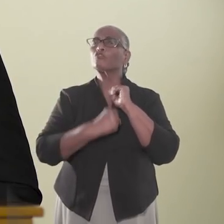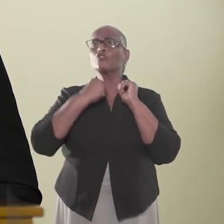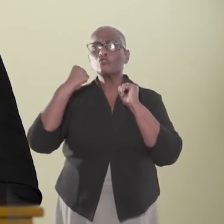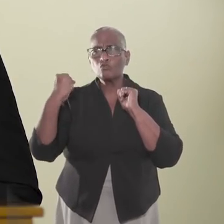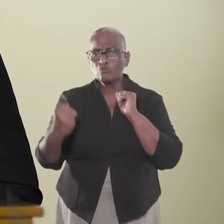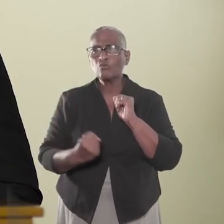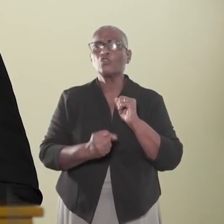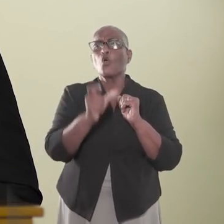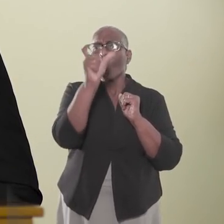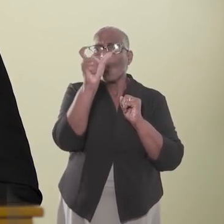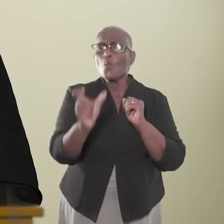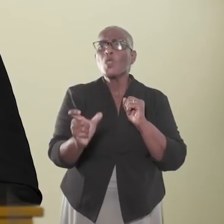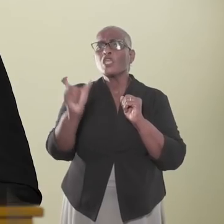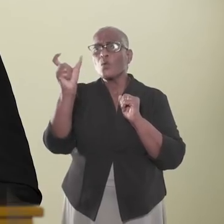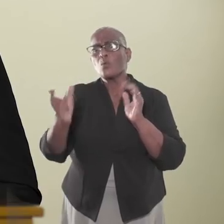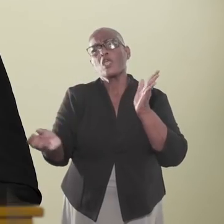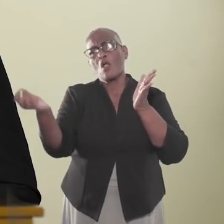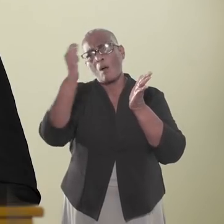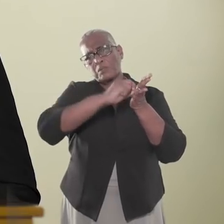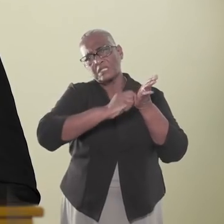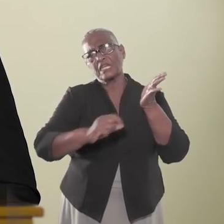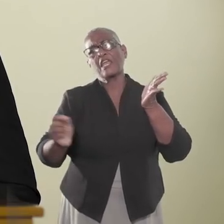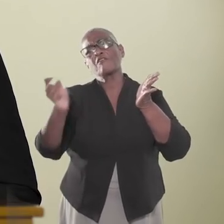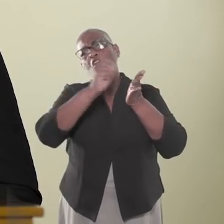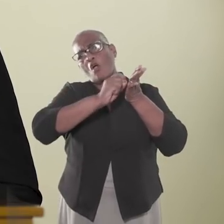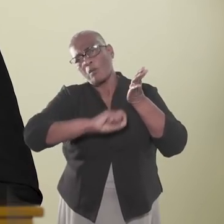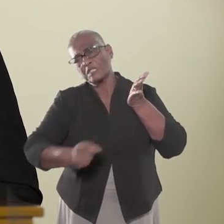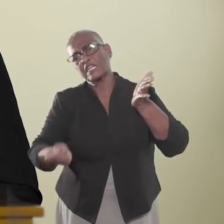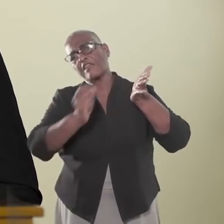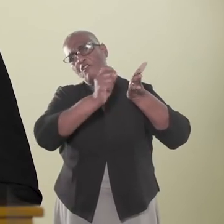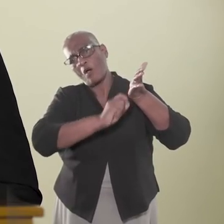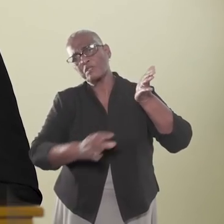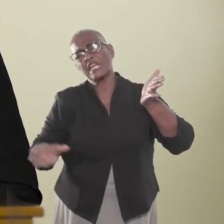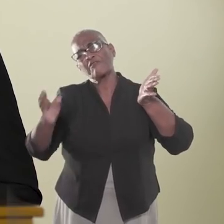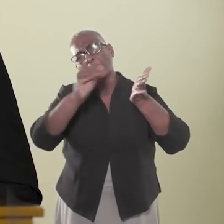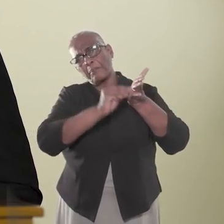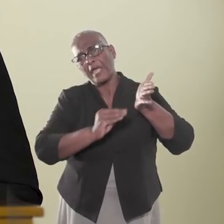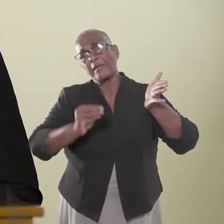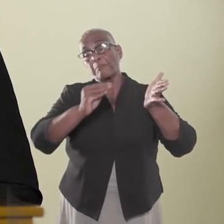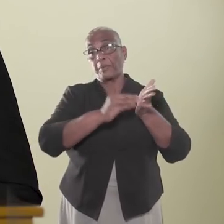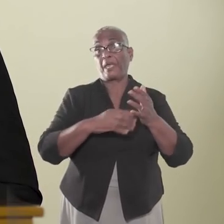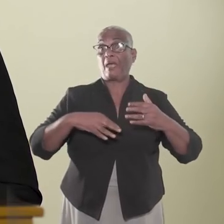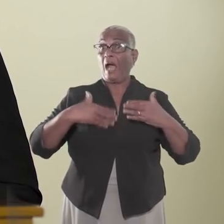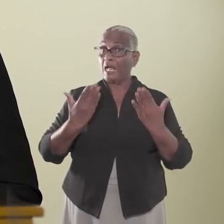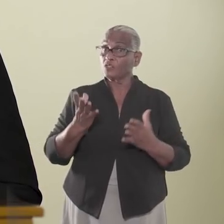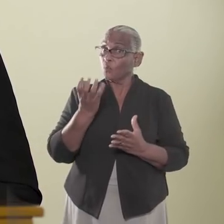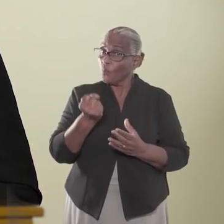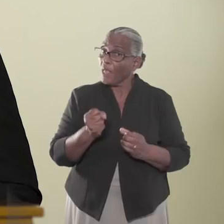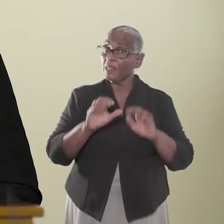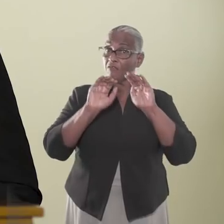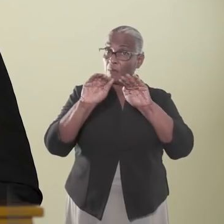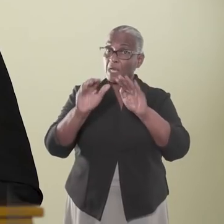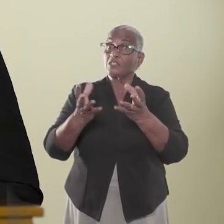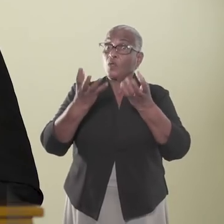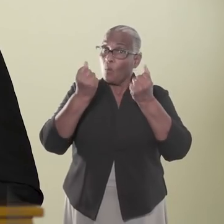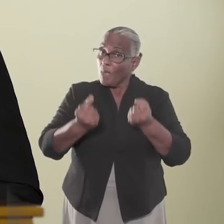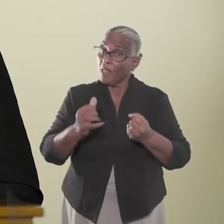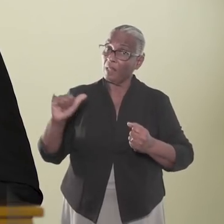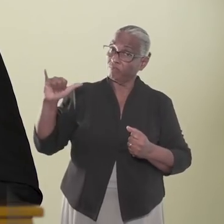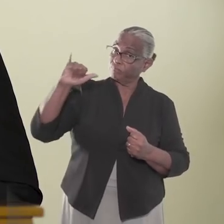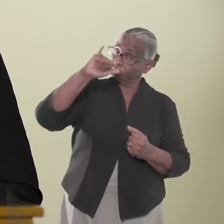maar tenminste wekelijks worden bijgewerkt. Neemt u contact op met desbetreffende autoriteiten